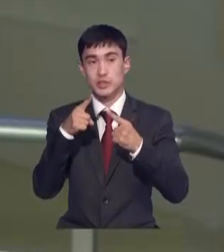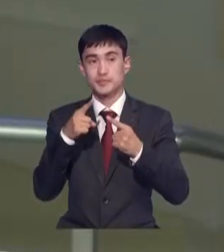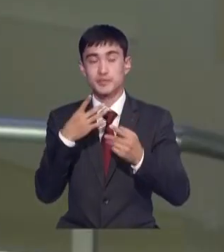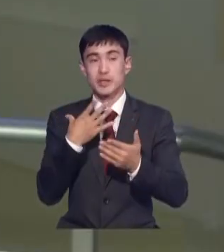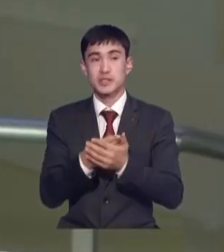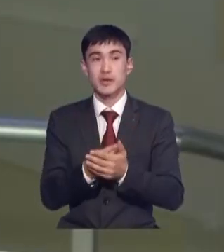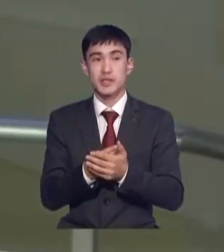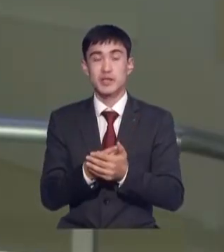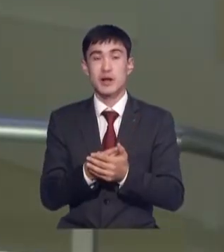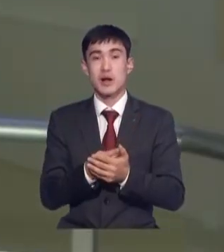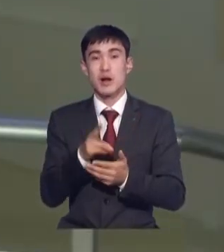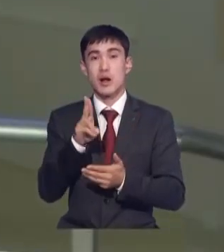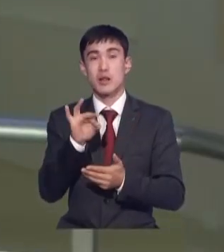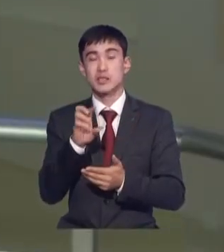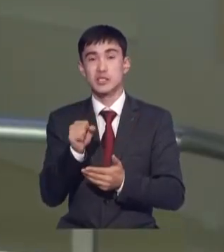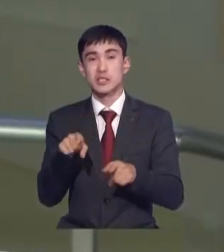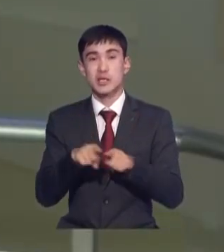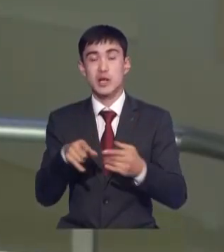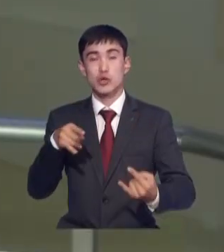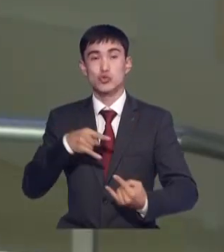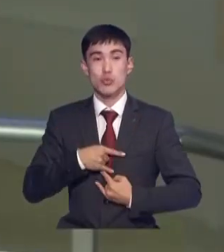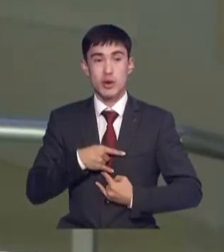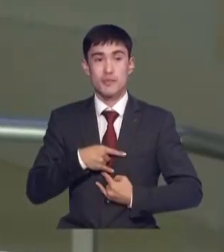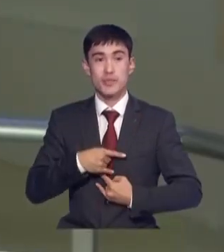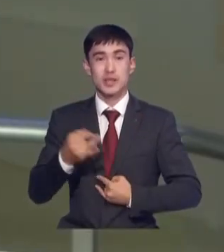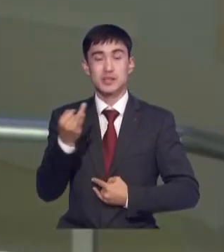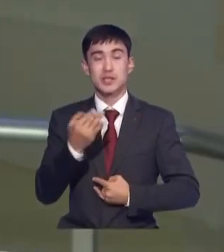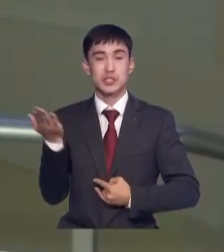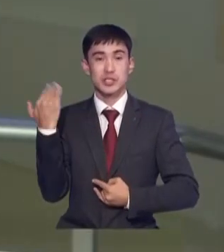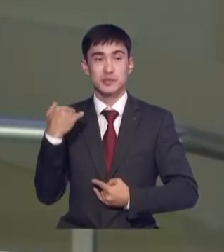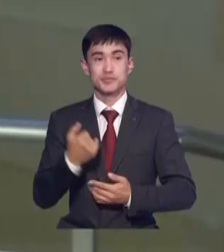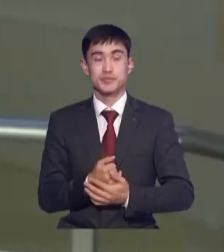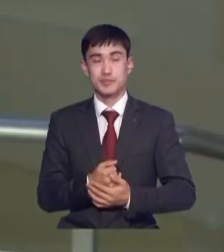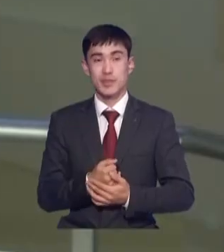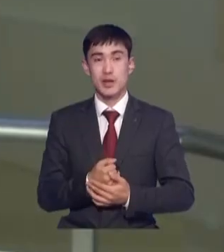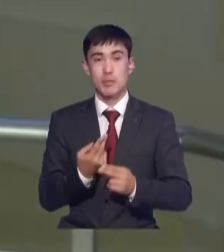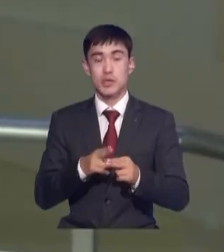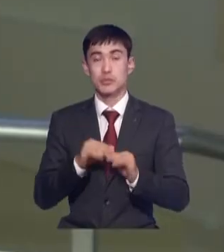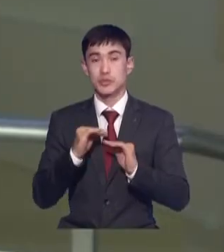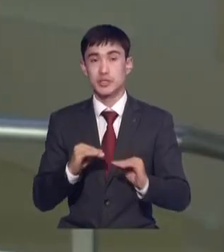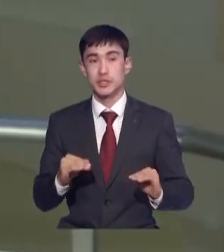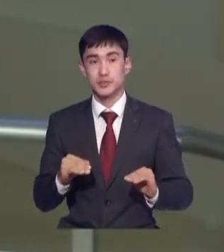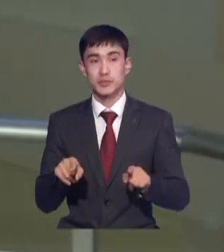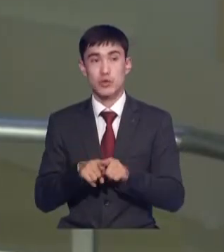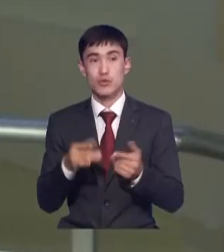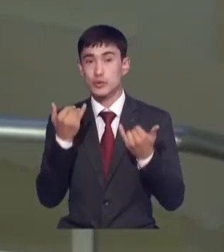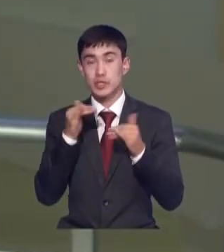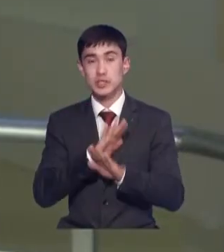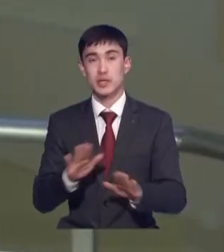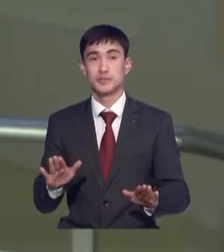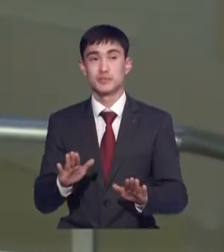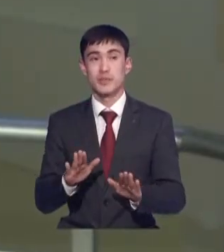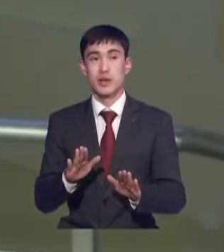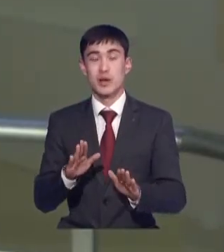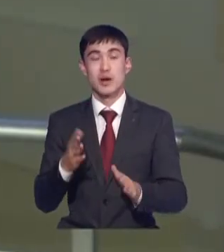своих классических таких костюмах исторических. Поэтому дети такого не ожидали.